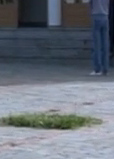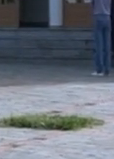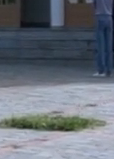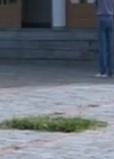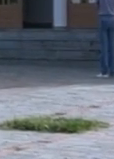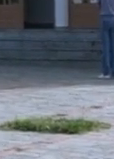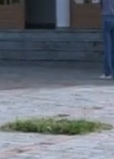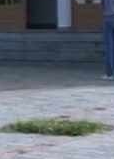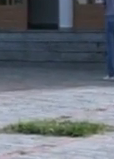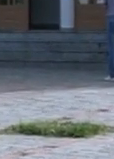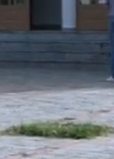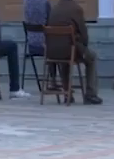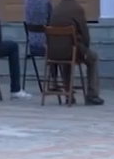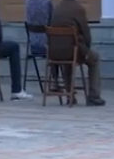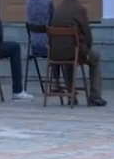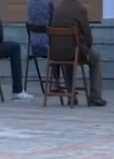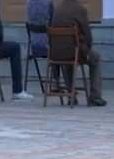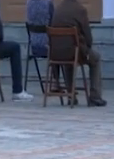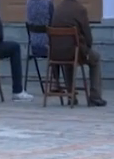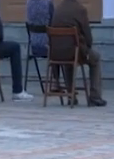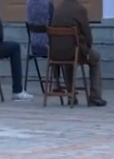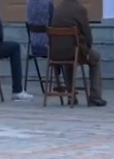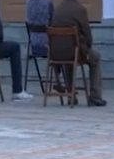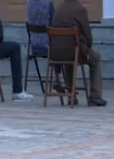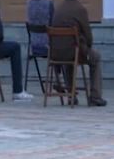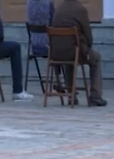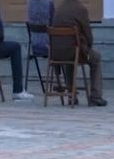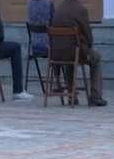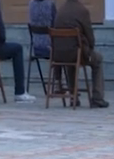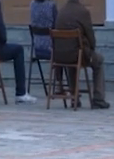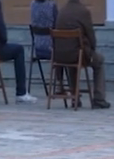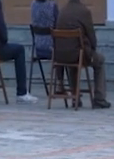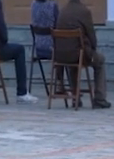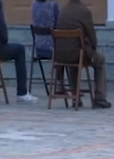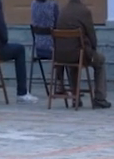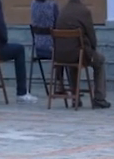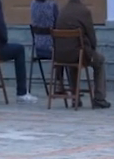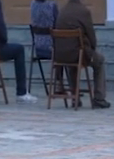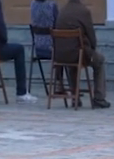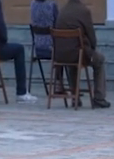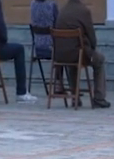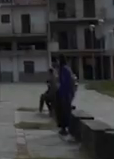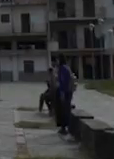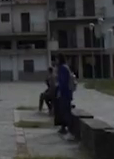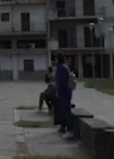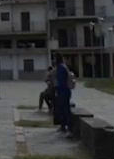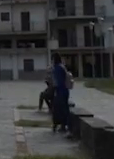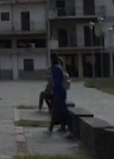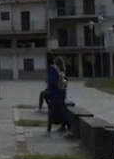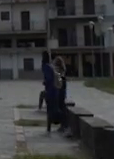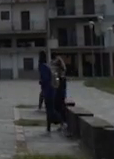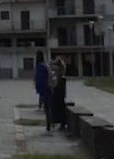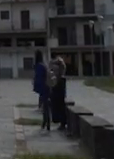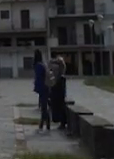ανοίξουν μόνο την ημέρα των Χριστουγέννων και των Φώτων, οπότε θα επιτρέπεται η παρουσία έως και 9 ατόμων σε όλες τις